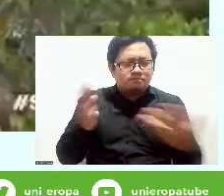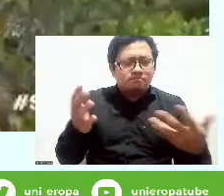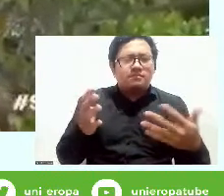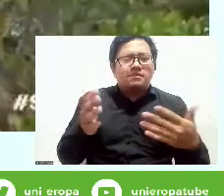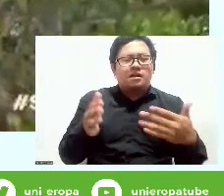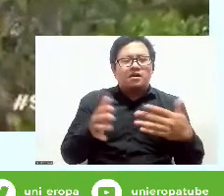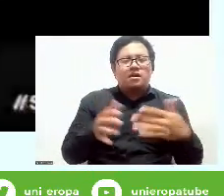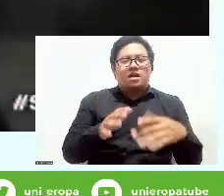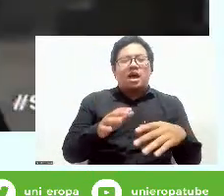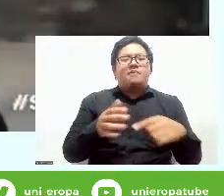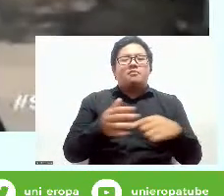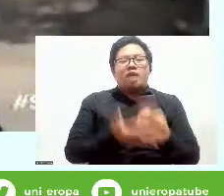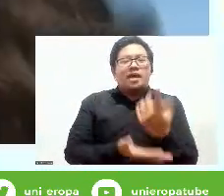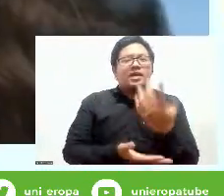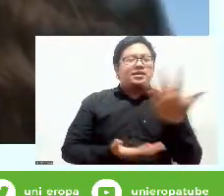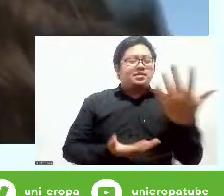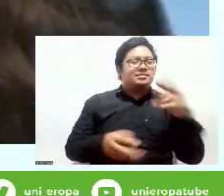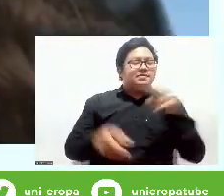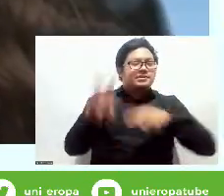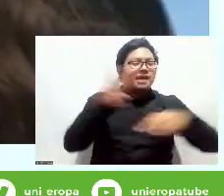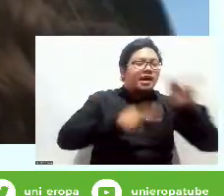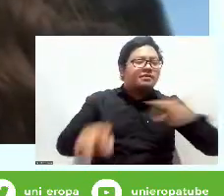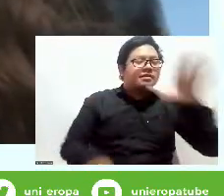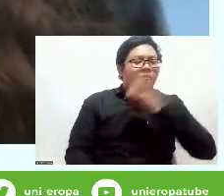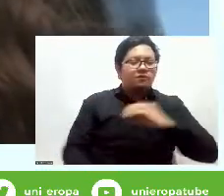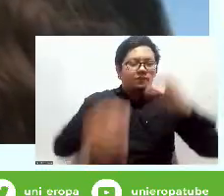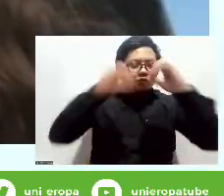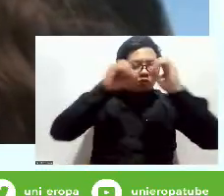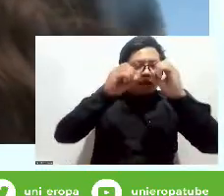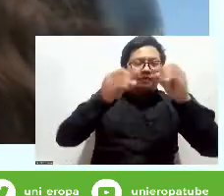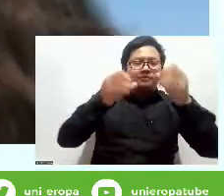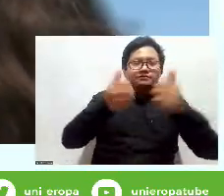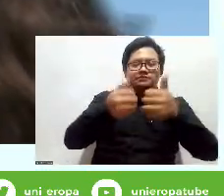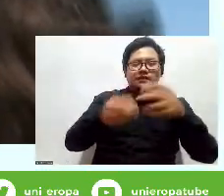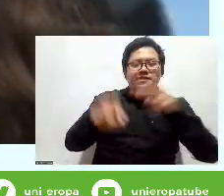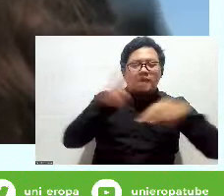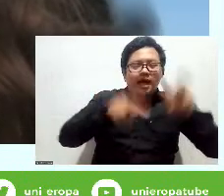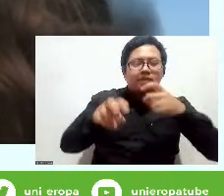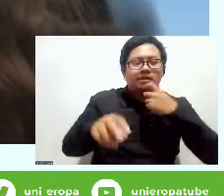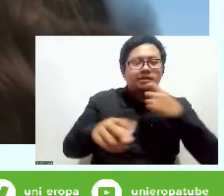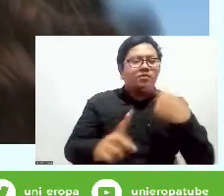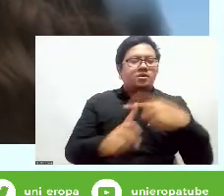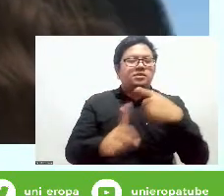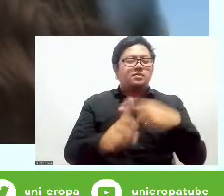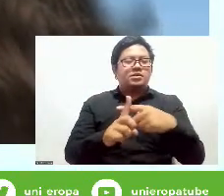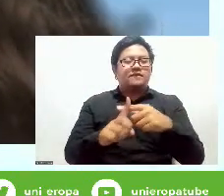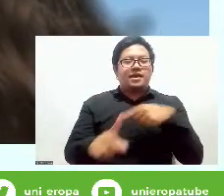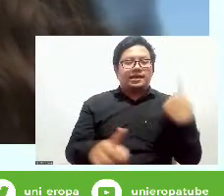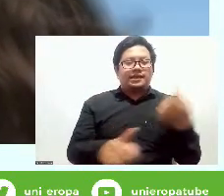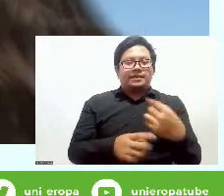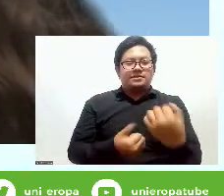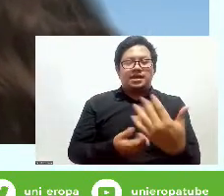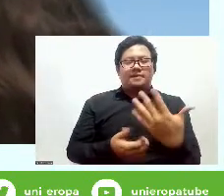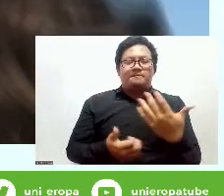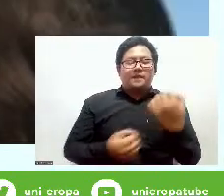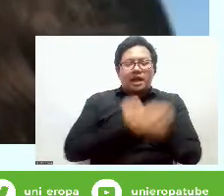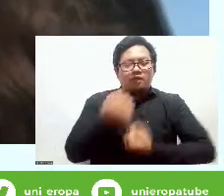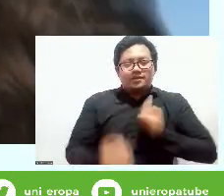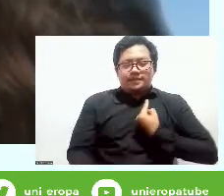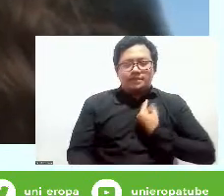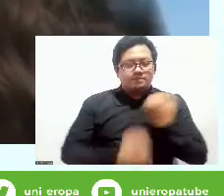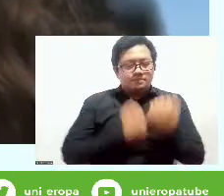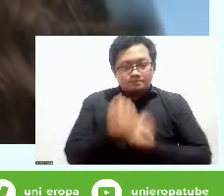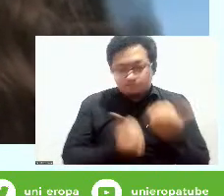Google tentang ya hal yang positif untuk lingkungan Apa yang bisa dilakukan pada diri kita itu pertama kedua mulai Sule biner yang